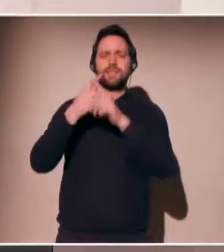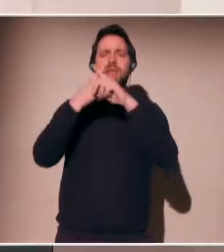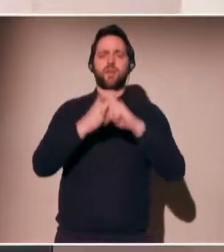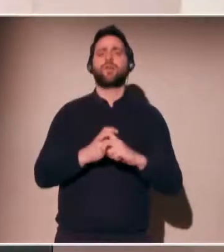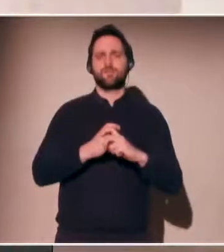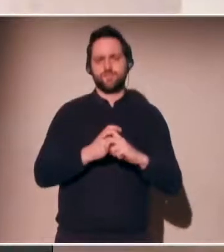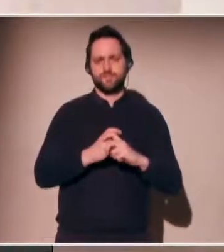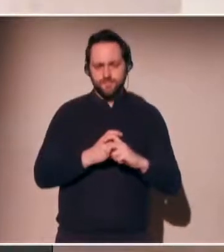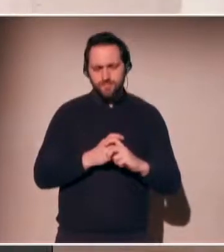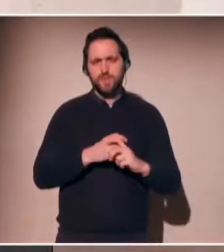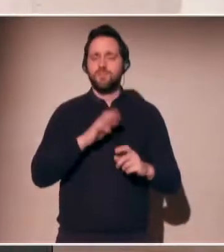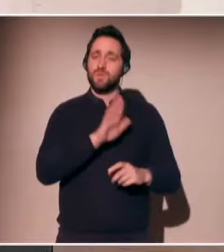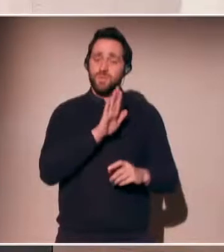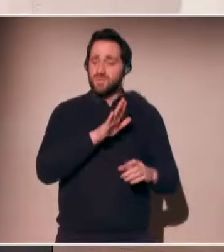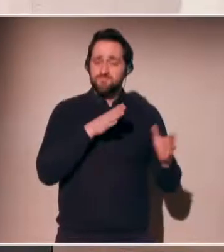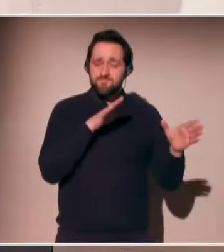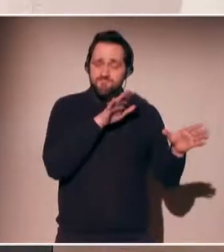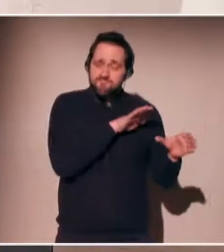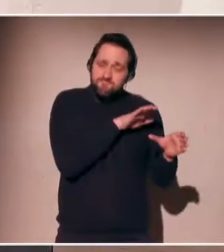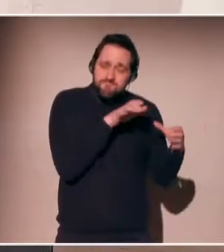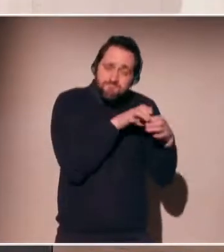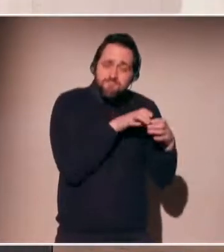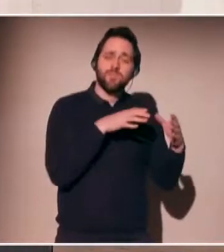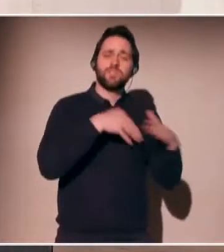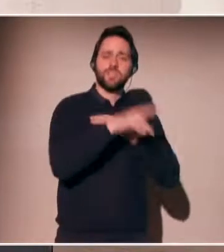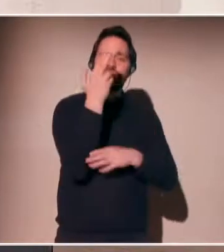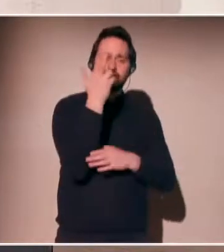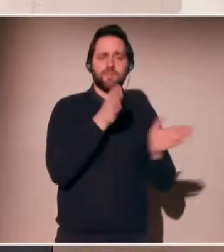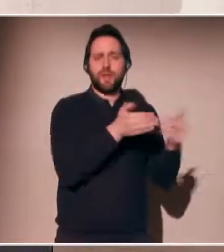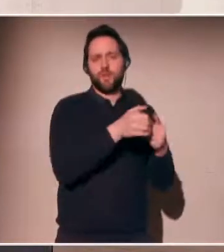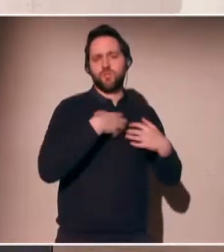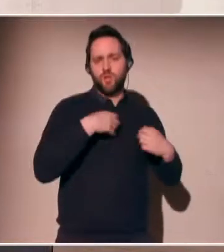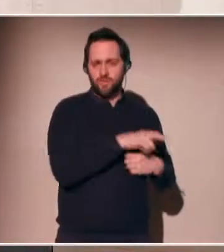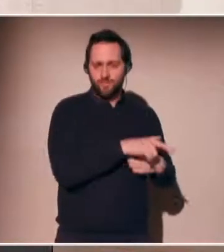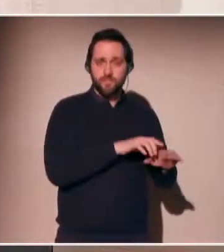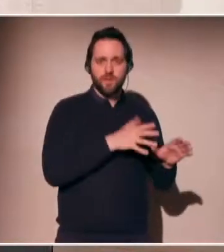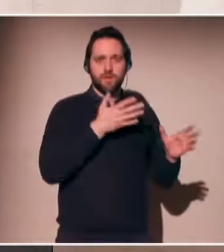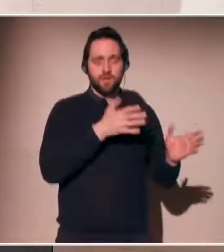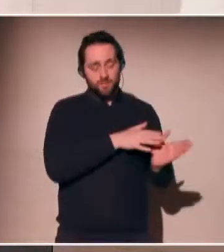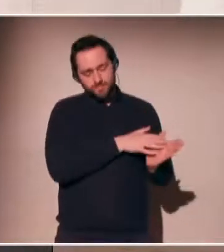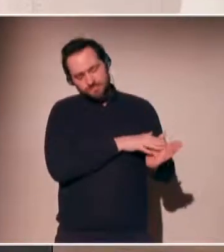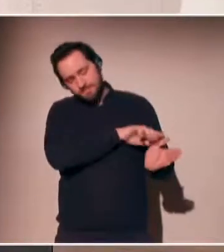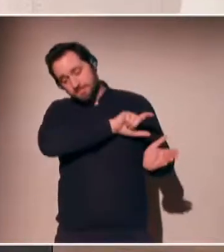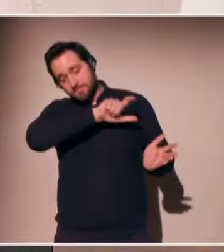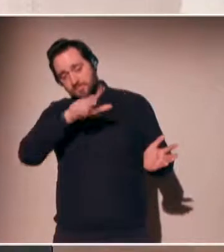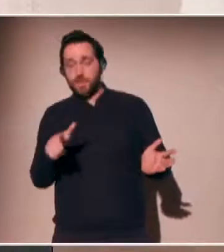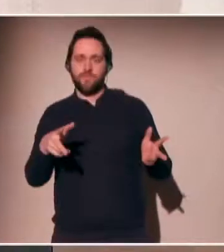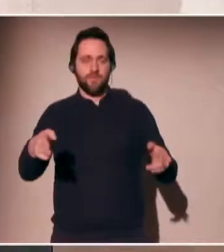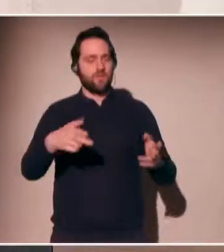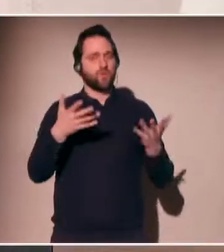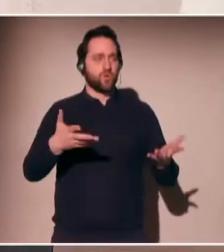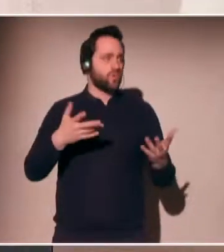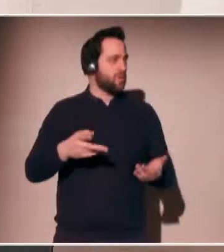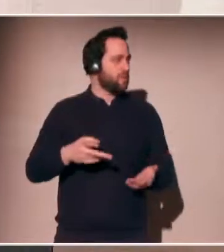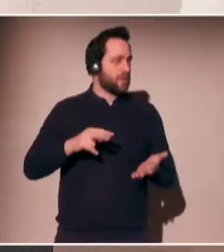départements des sciences. Aujourd'hui, en revanche, c'est une technologie qui est beaucoup plus profonde, beaucoup plus puissante.